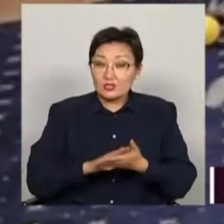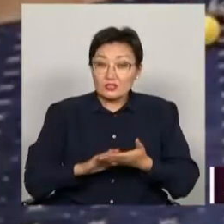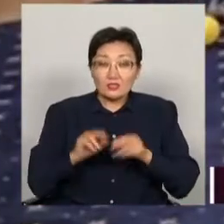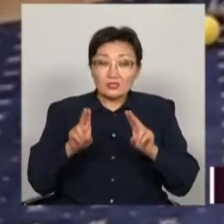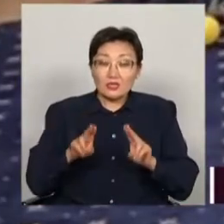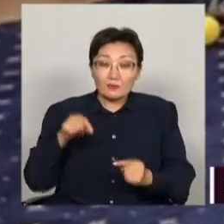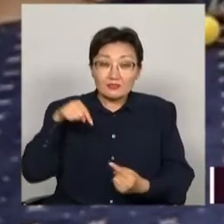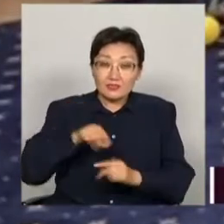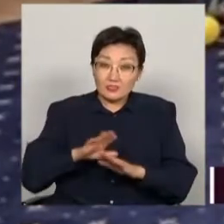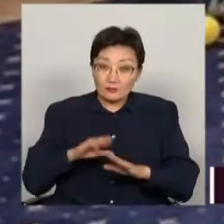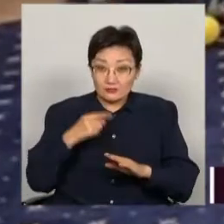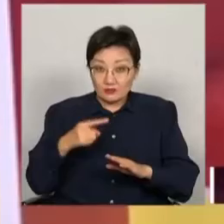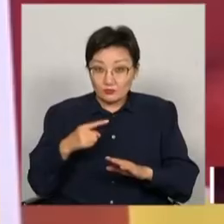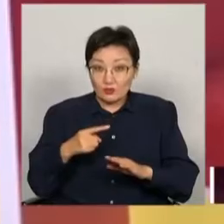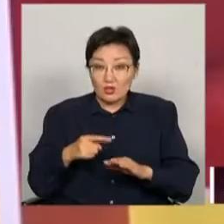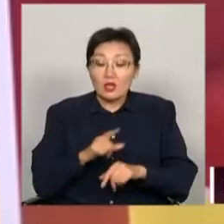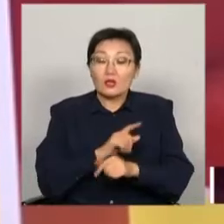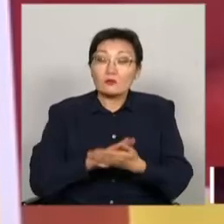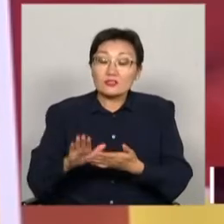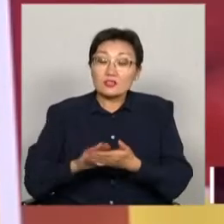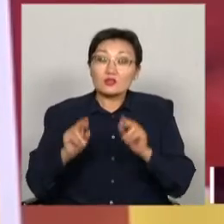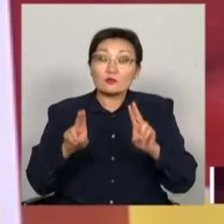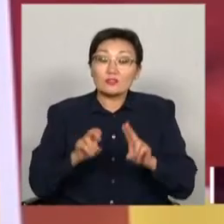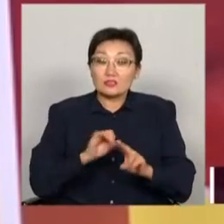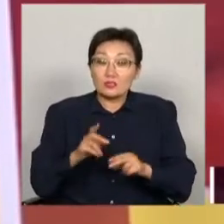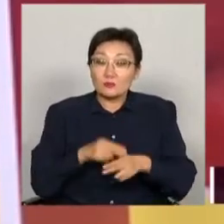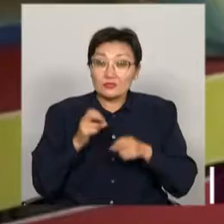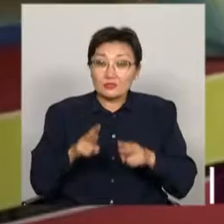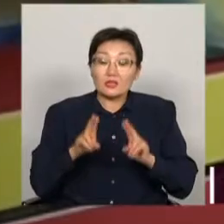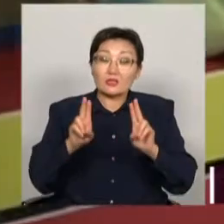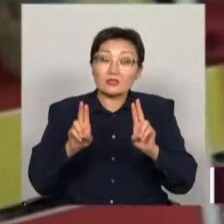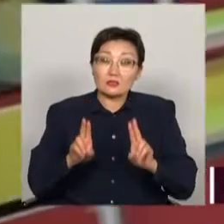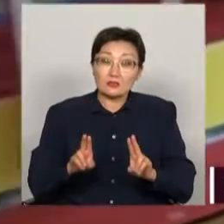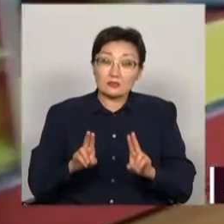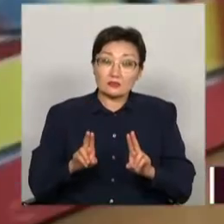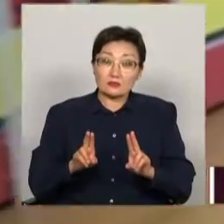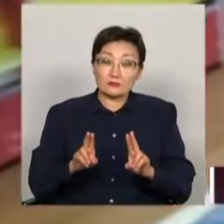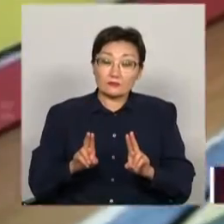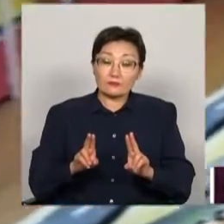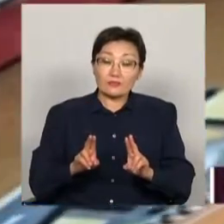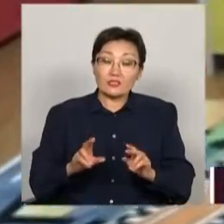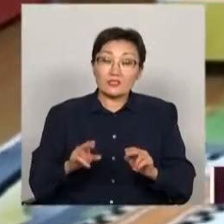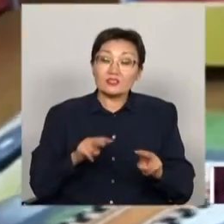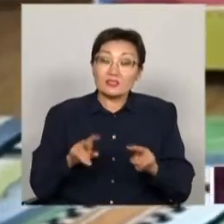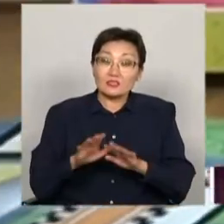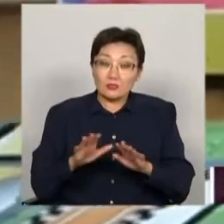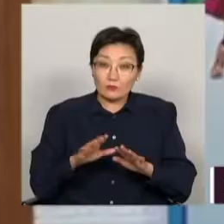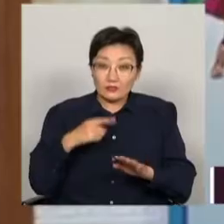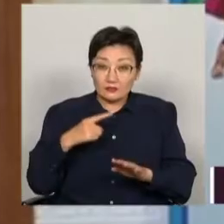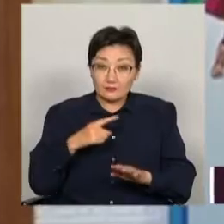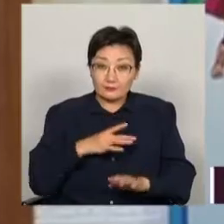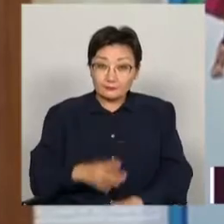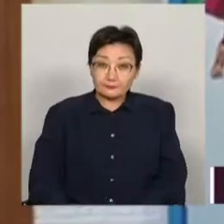сай келмейтінін айтты. Тіпті гигиена ережелері сондай-ақ қауіпсіздік стандарттары сақталмайтындығын алға